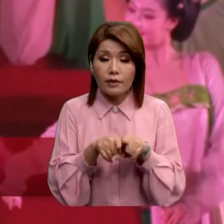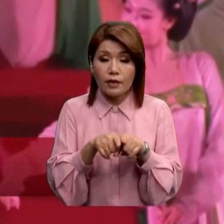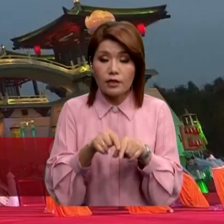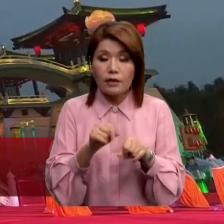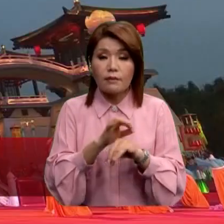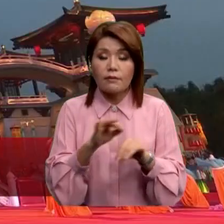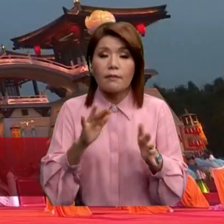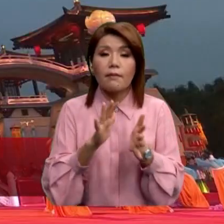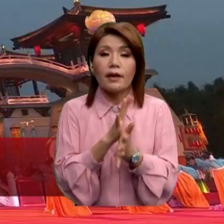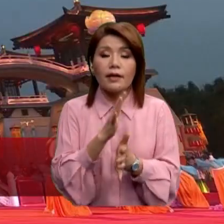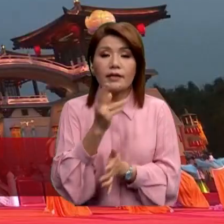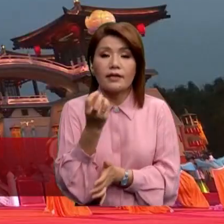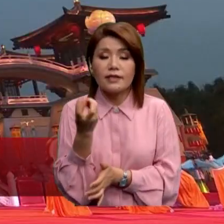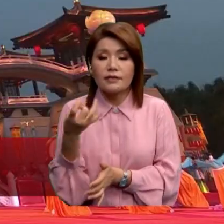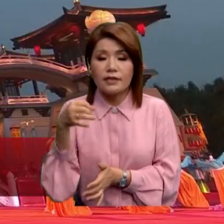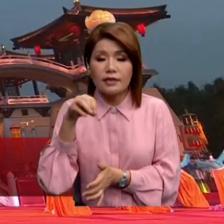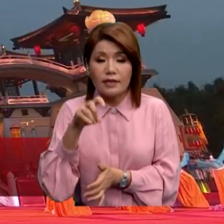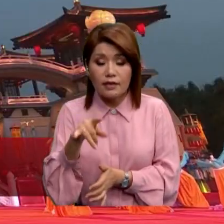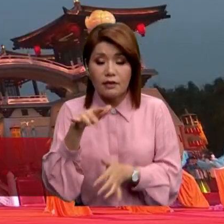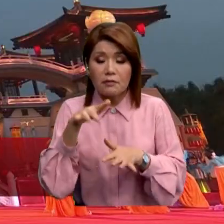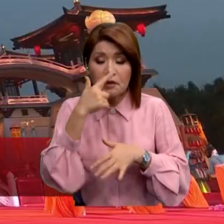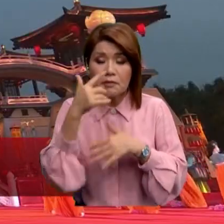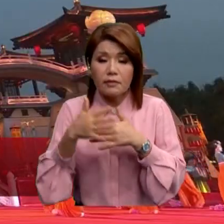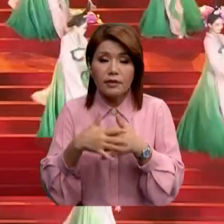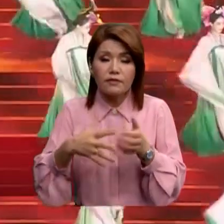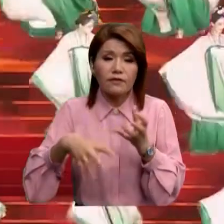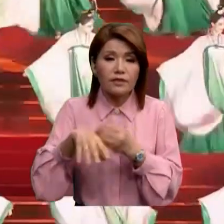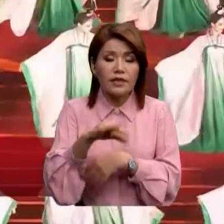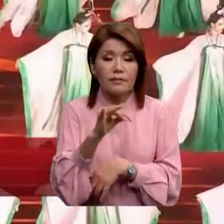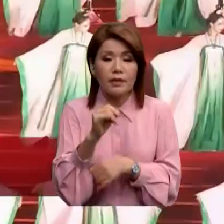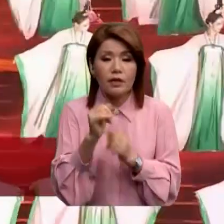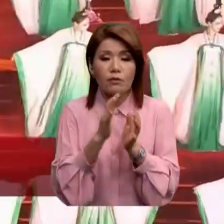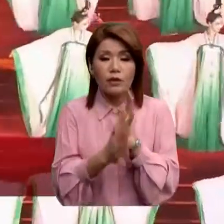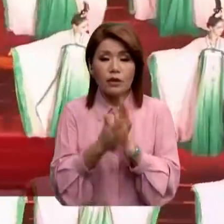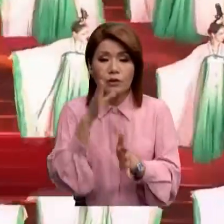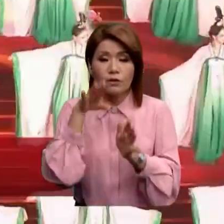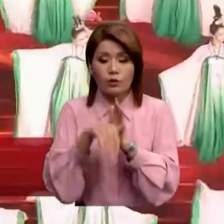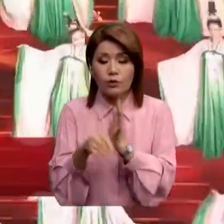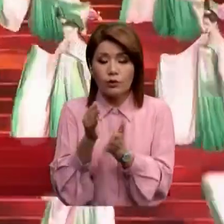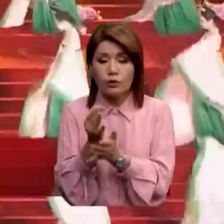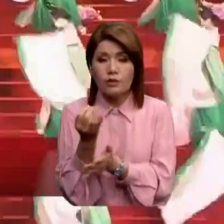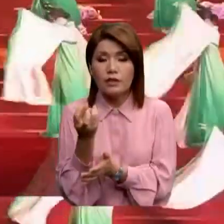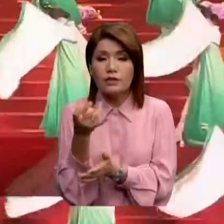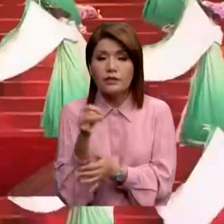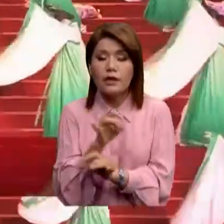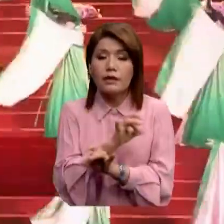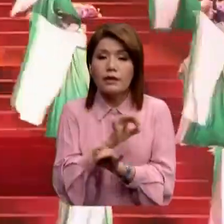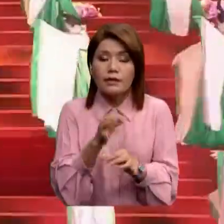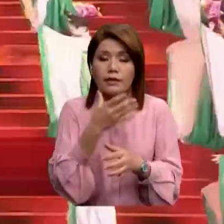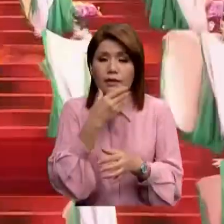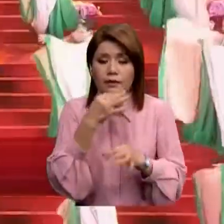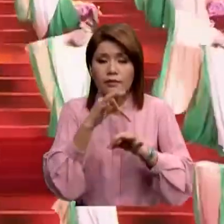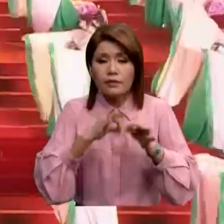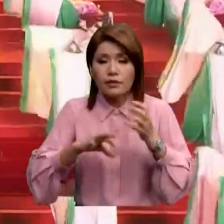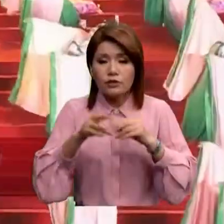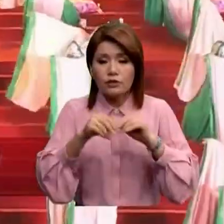прошли в парке династии Тан. Здесь в шаговой доступности находится императорский сад времен правления этой династии. Красочные театральные